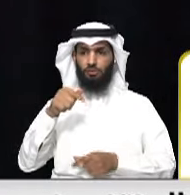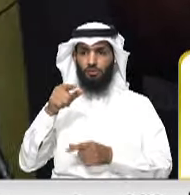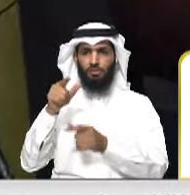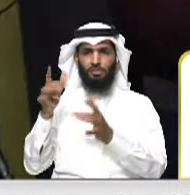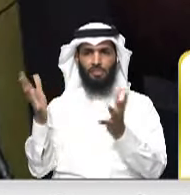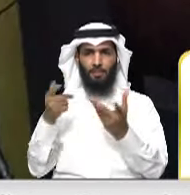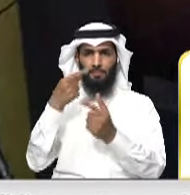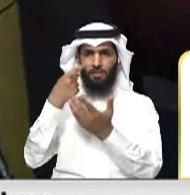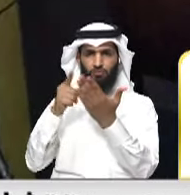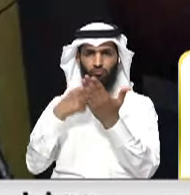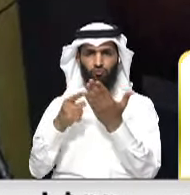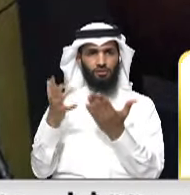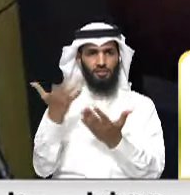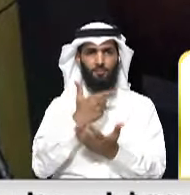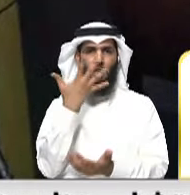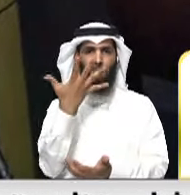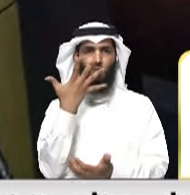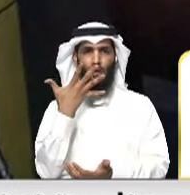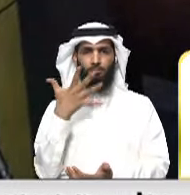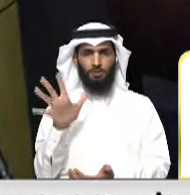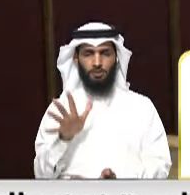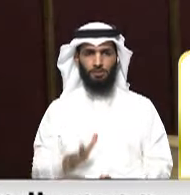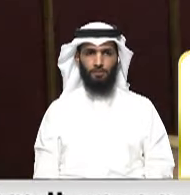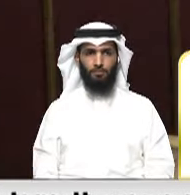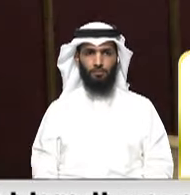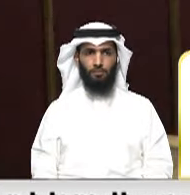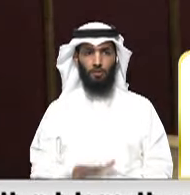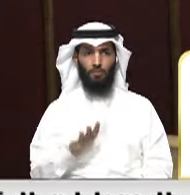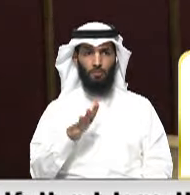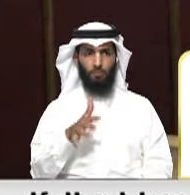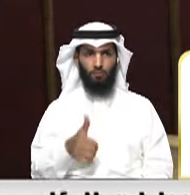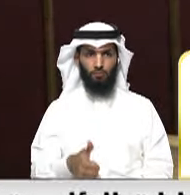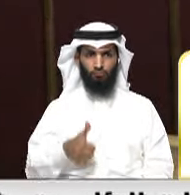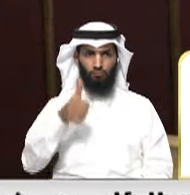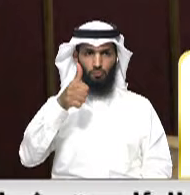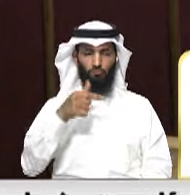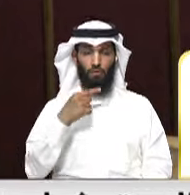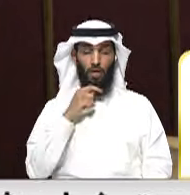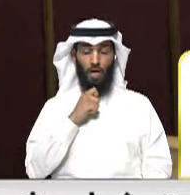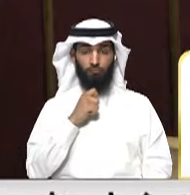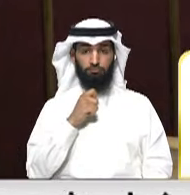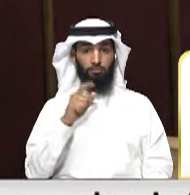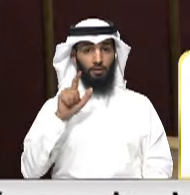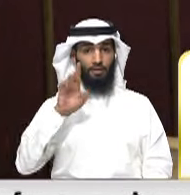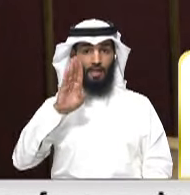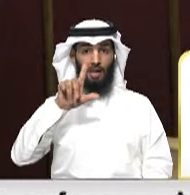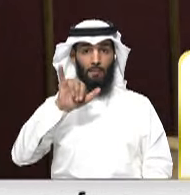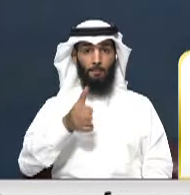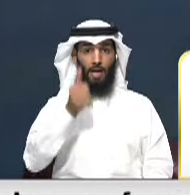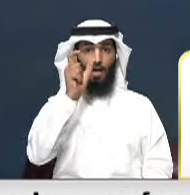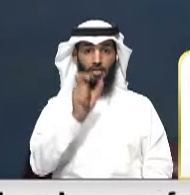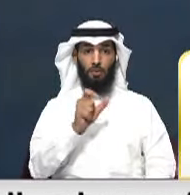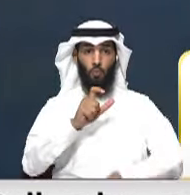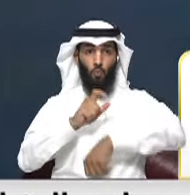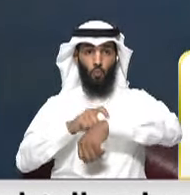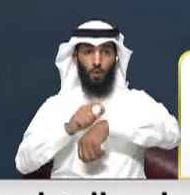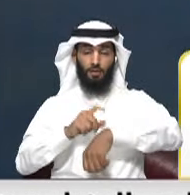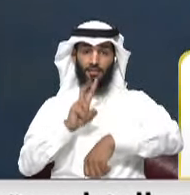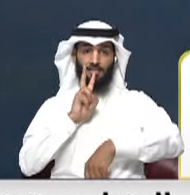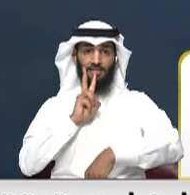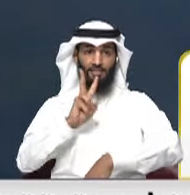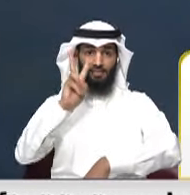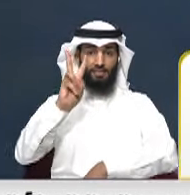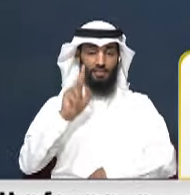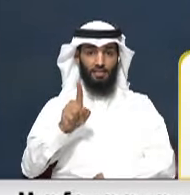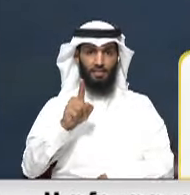55 صوتا ومن المقرر ان يتولى كرماني رئاسه المجلس لمده عامين وفقا